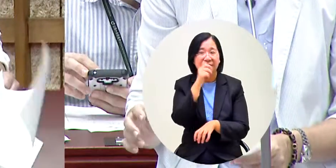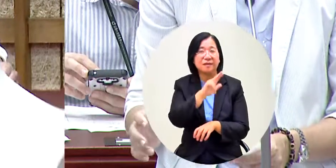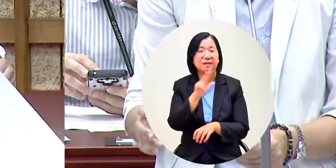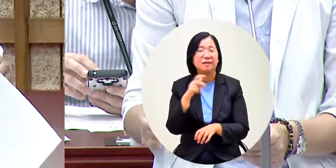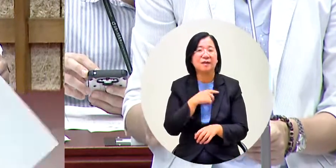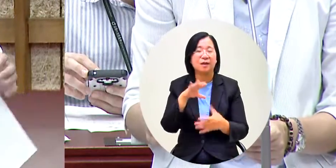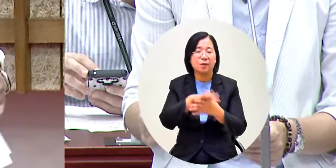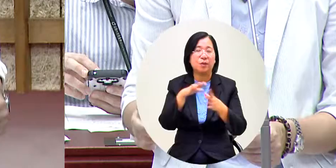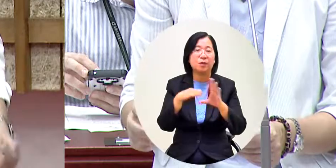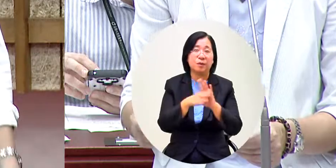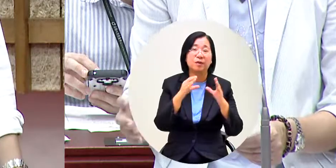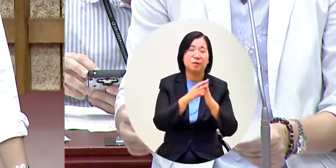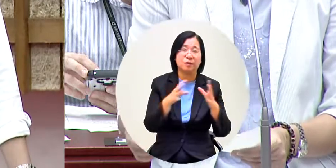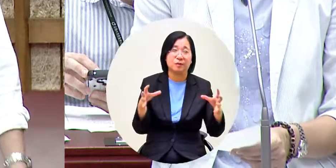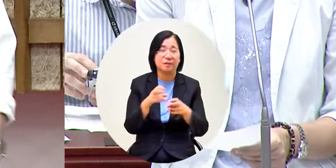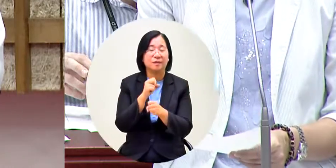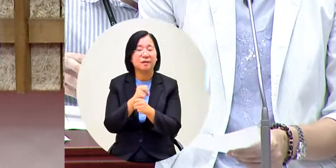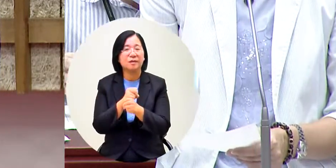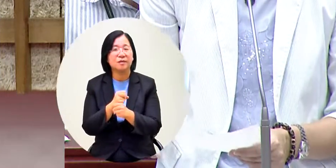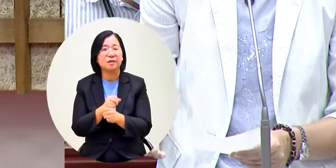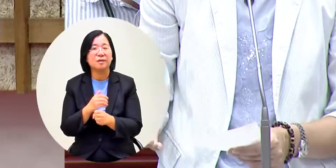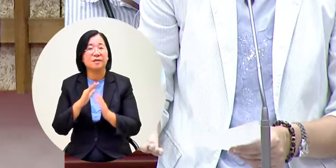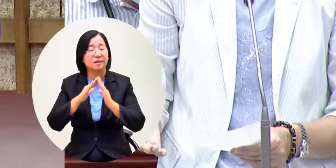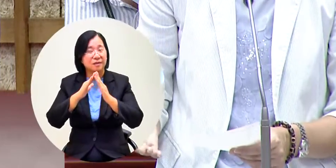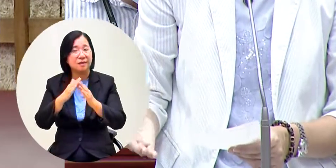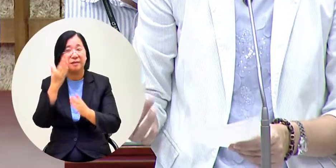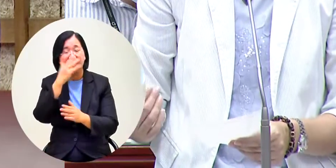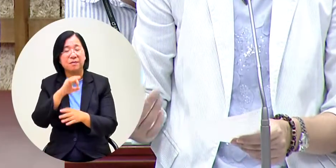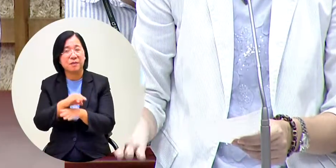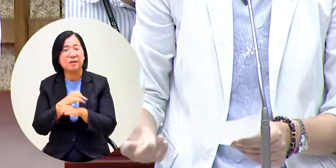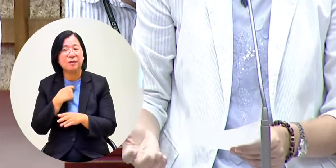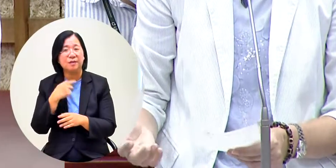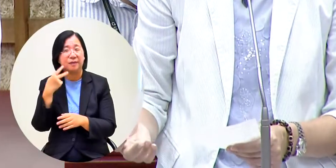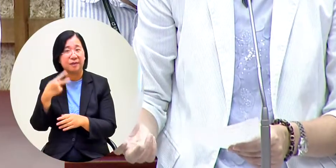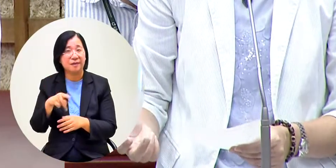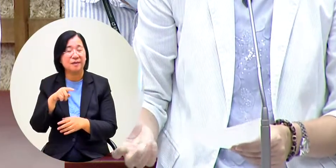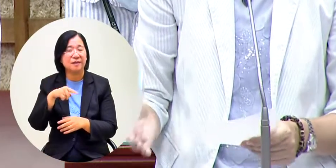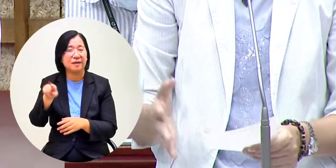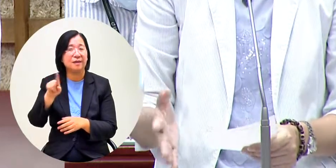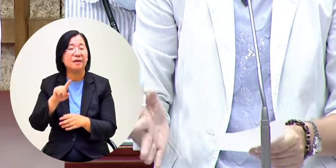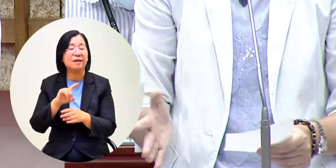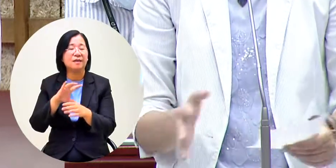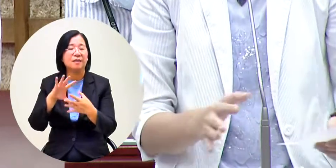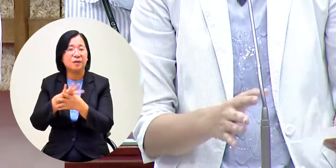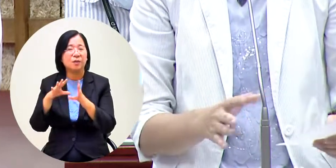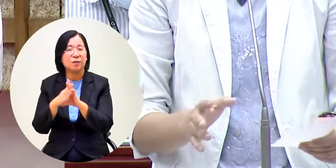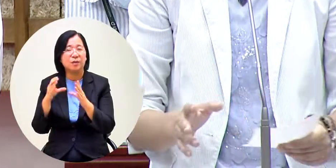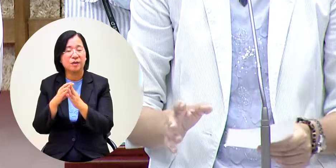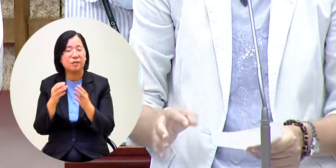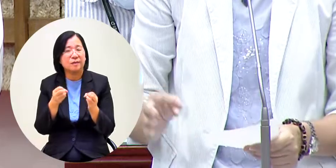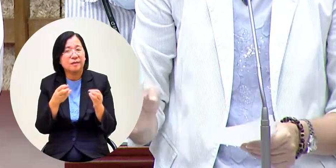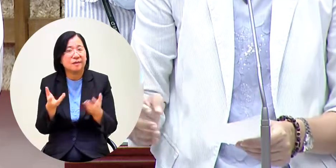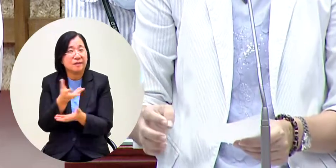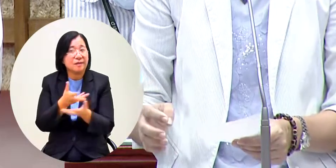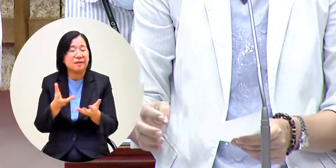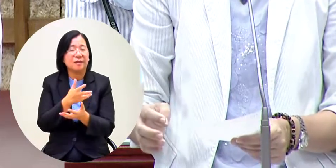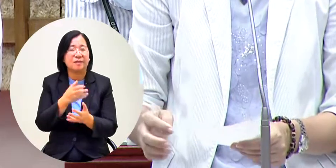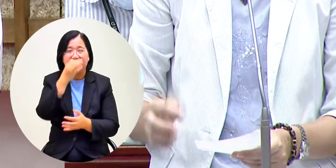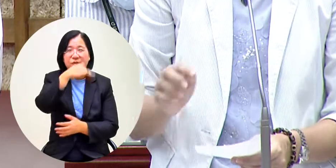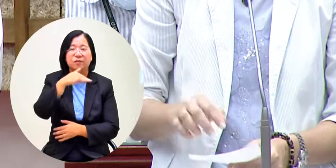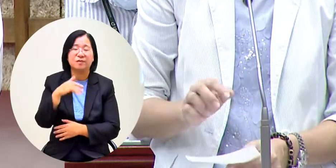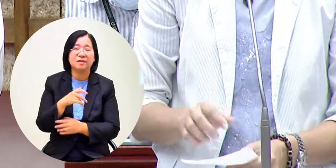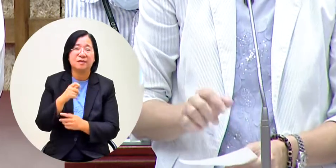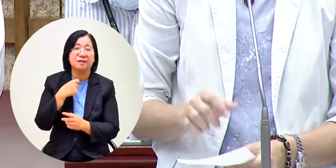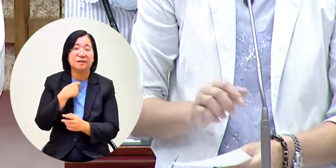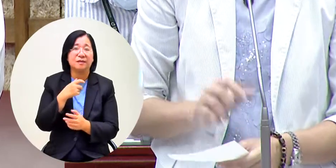合作的，所以针对城市美学部分，我会再跟文化局那边做一些讨论，然后看怎么让凤山的车站有它的特